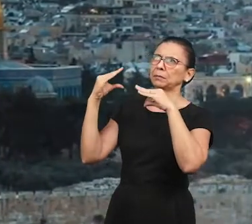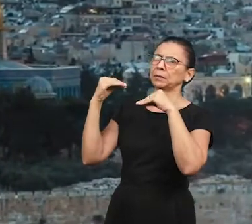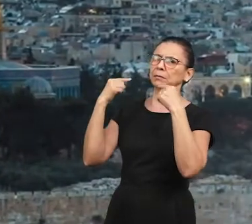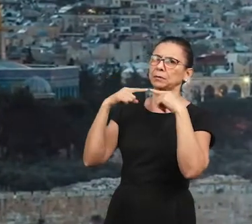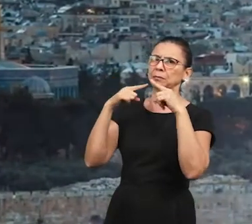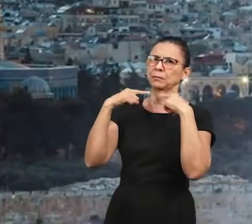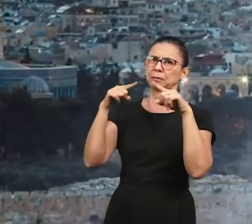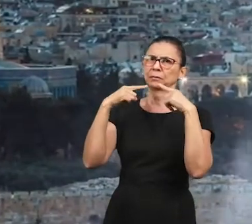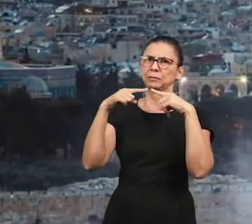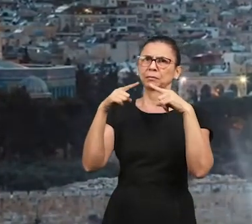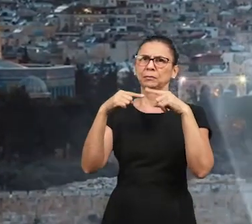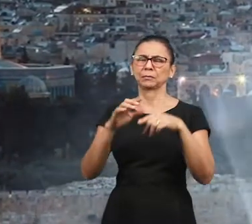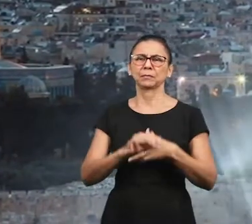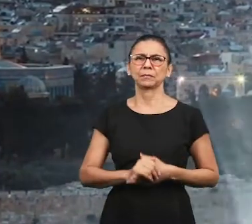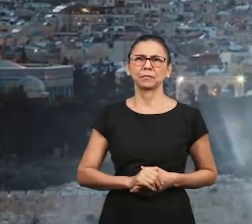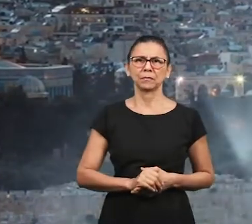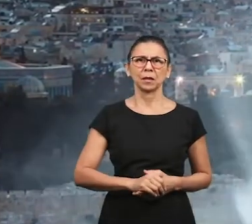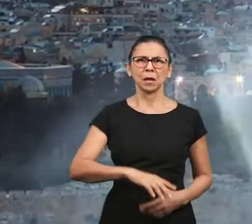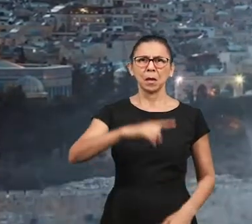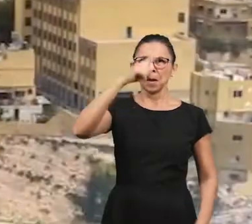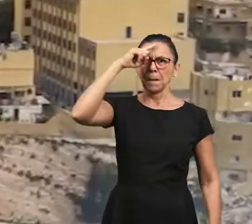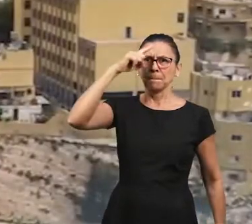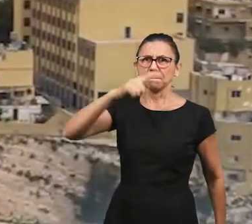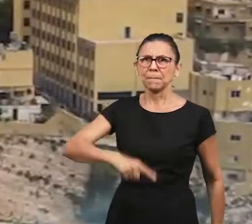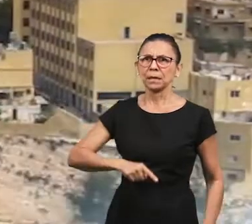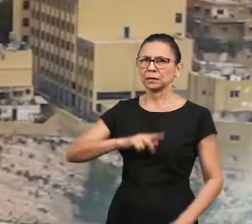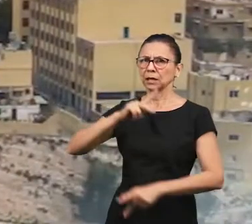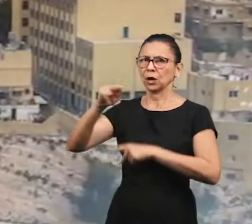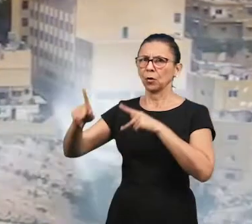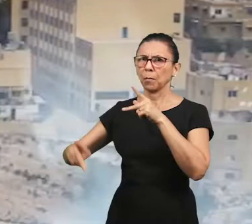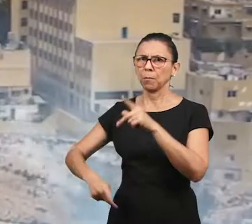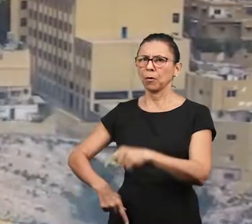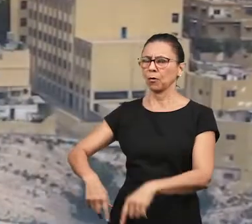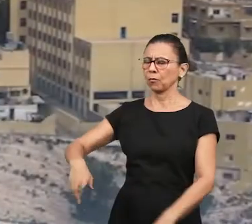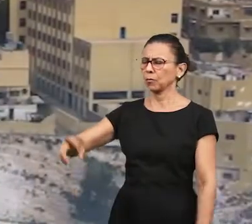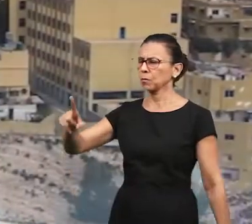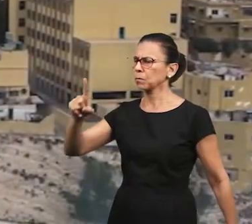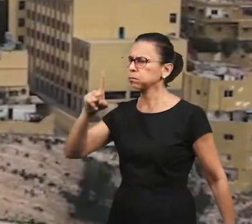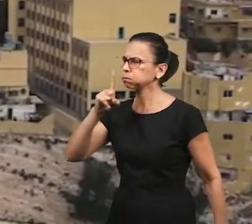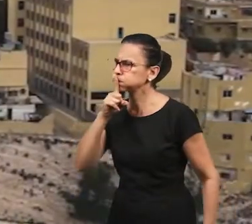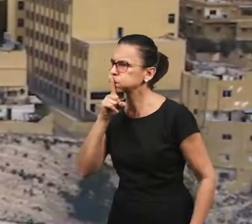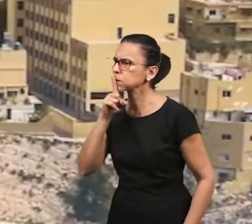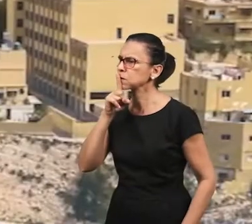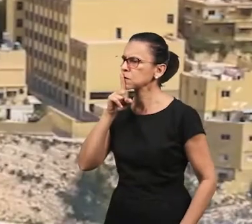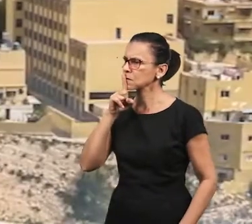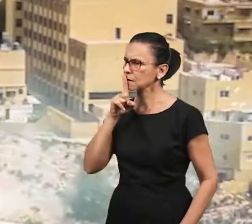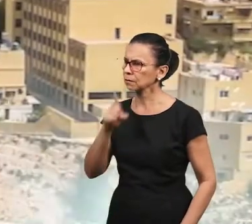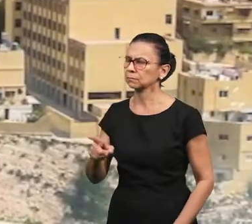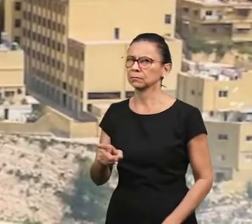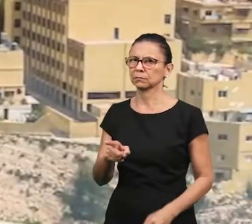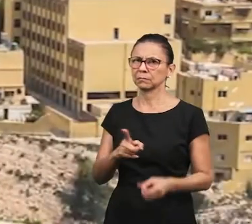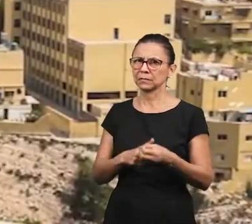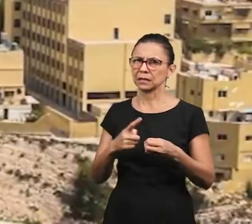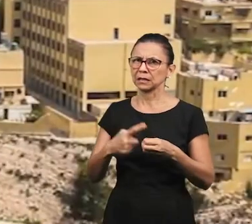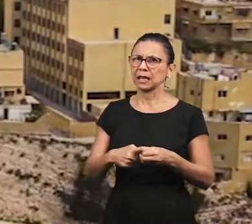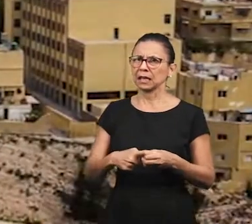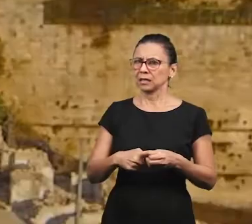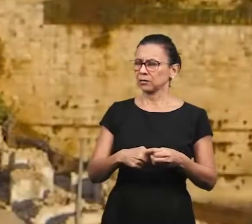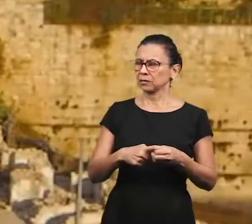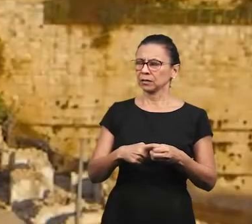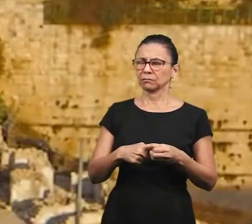повели ученикам и народу, чтобы они замолкли, чтобы они не тревожили